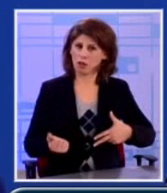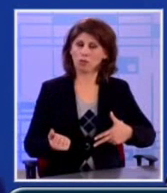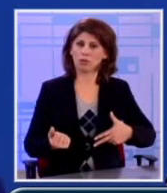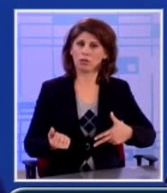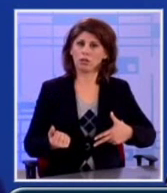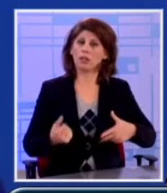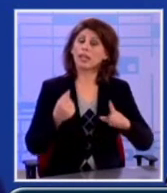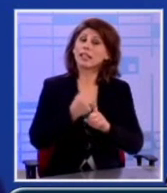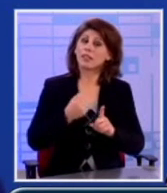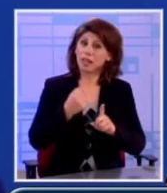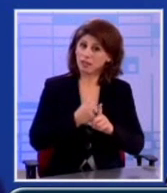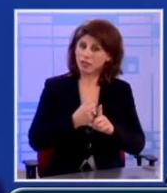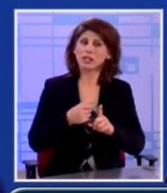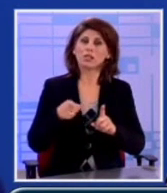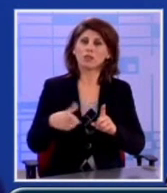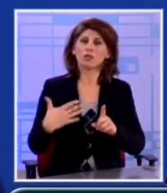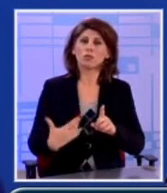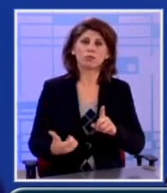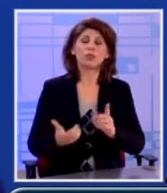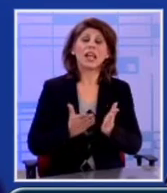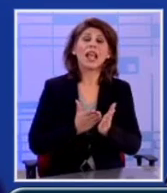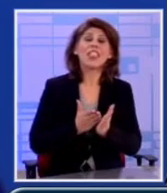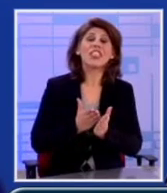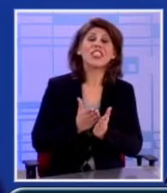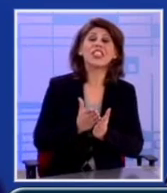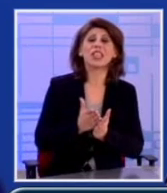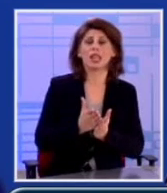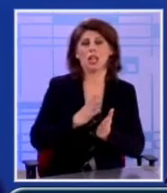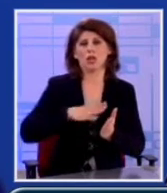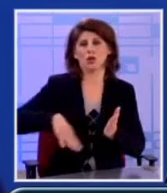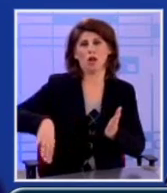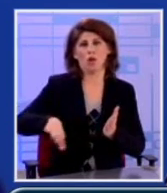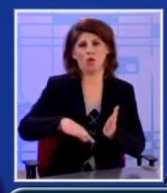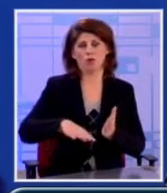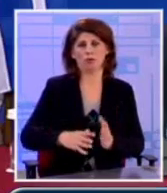την διεκδίκηση αυτών που είναι δίκαια του λαού μας.